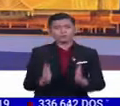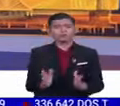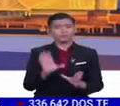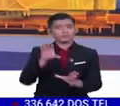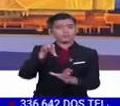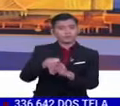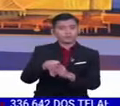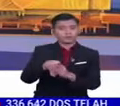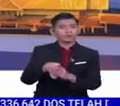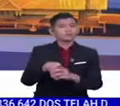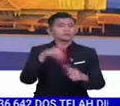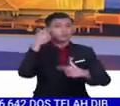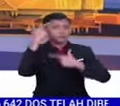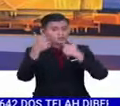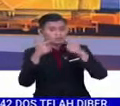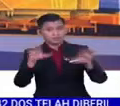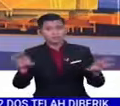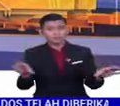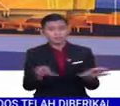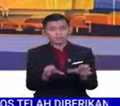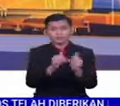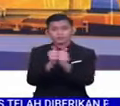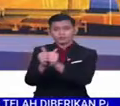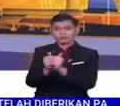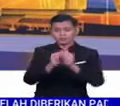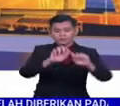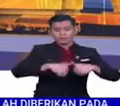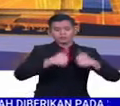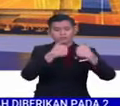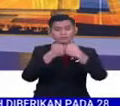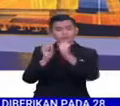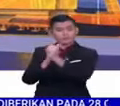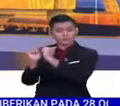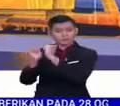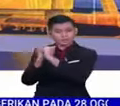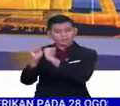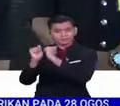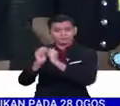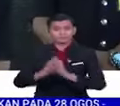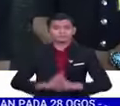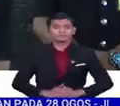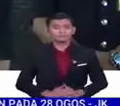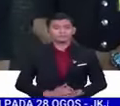terlibat melalui Siri jelajah yang dilaksankan bersama persatuan sukan